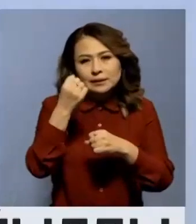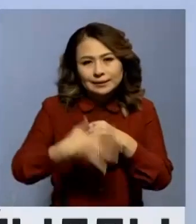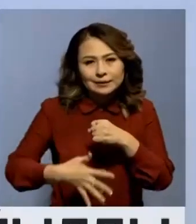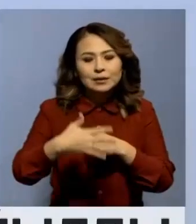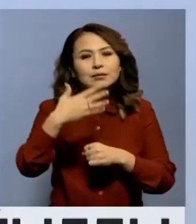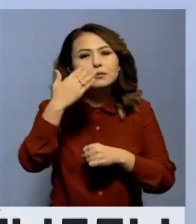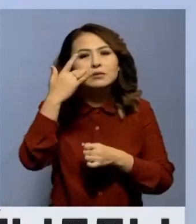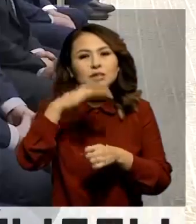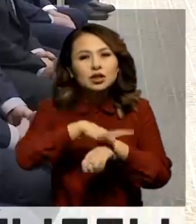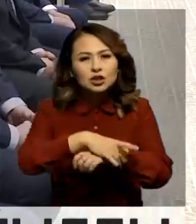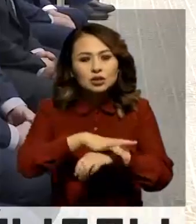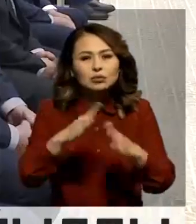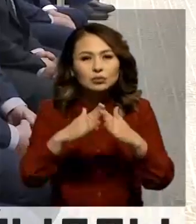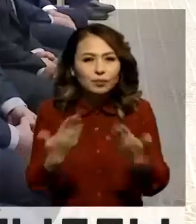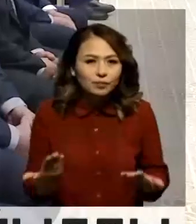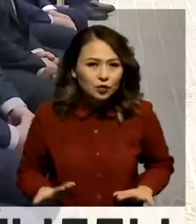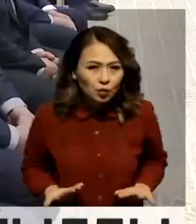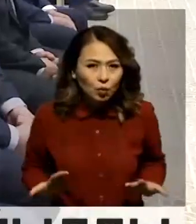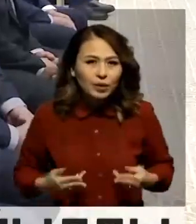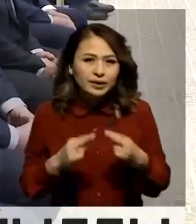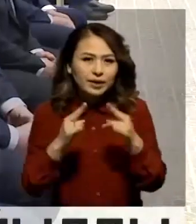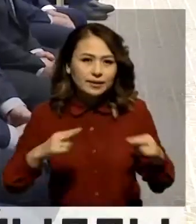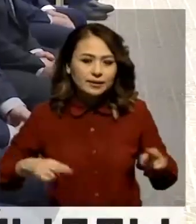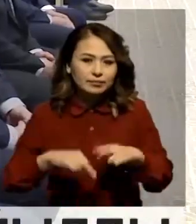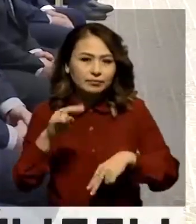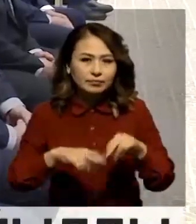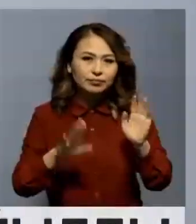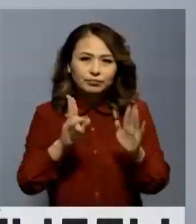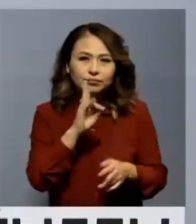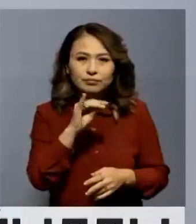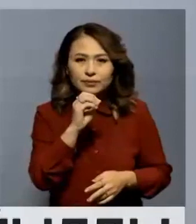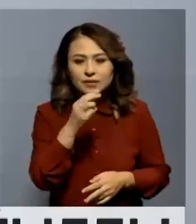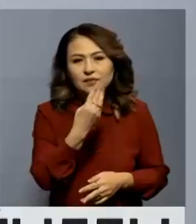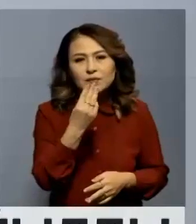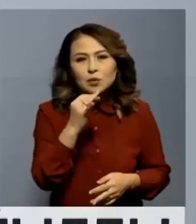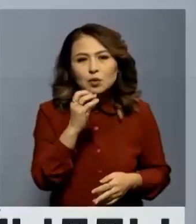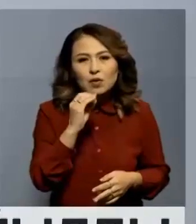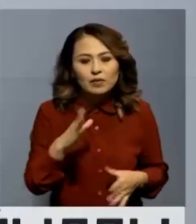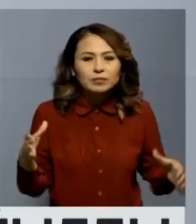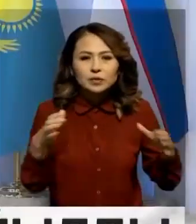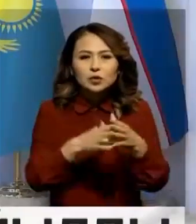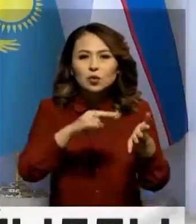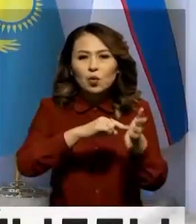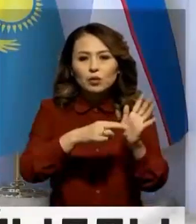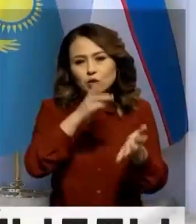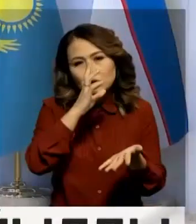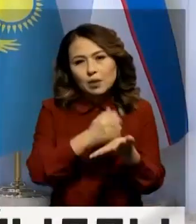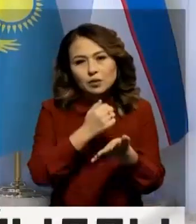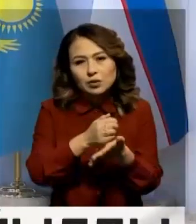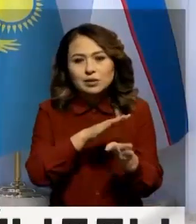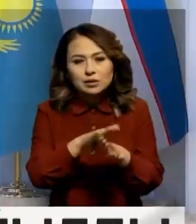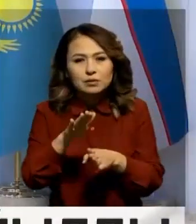қаласында тұрғын үй және коммерциялық нысандар бой көтереді. Қасым Жомарт Тоқаев пен Шавкат Мирзиёев бірлескен жобалардың табысты жүзеге